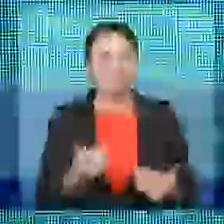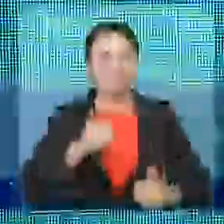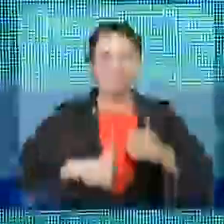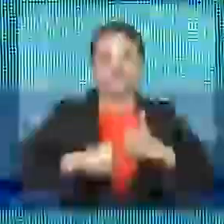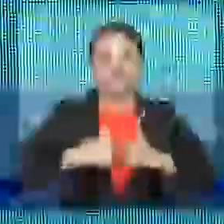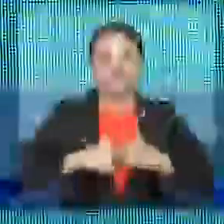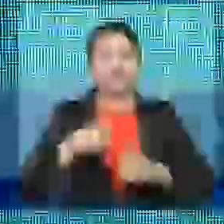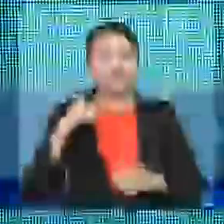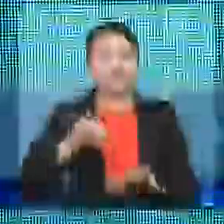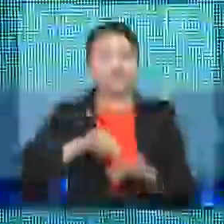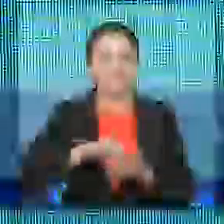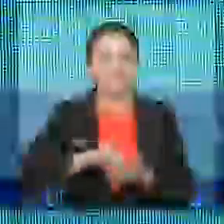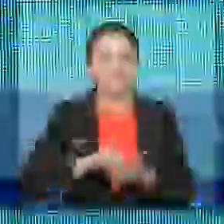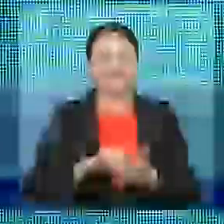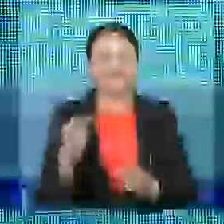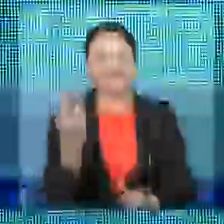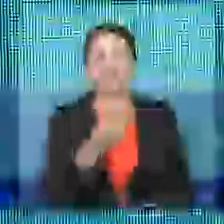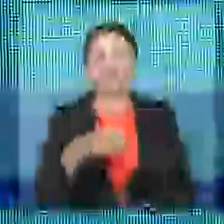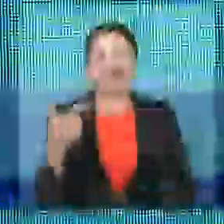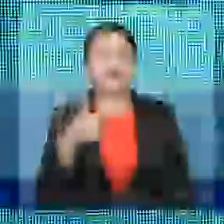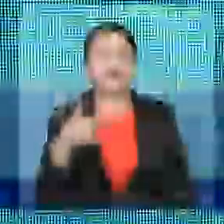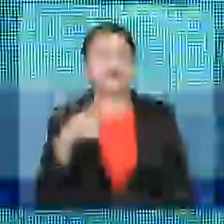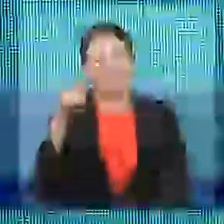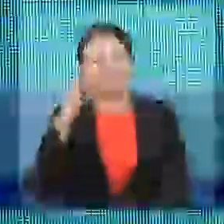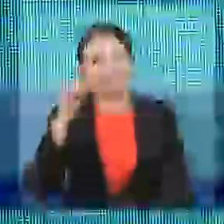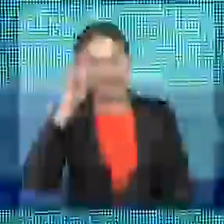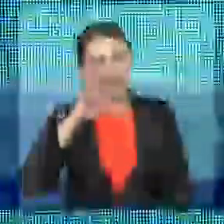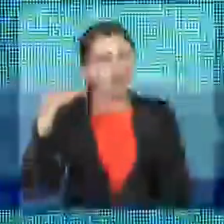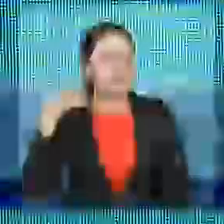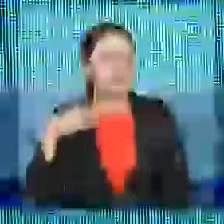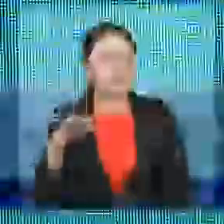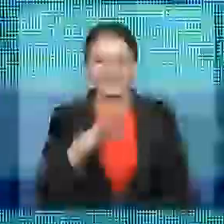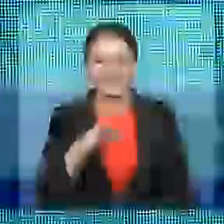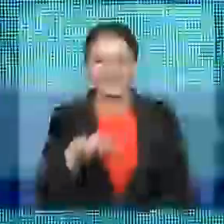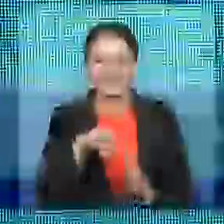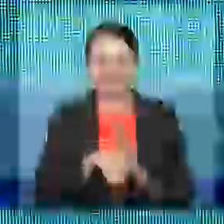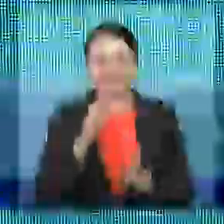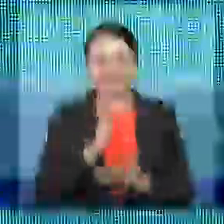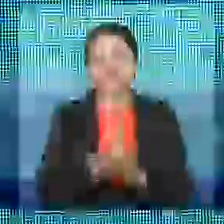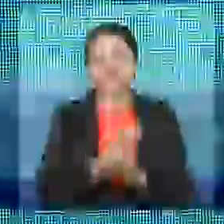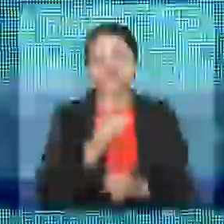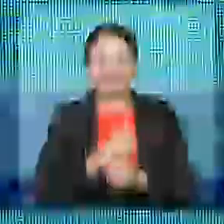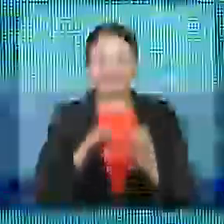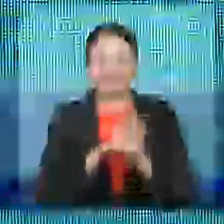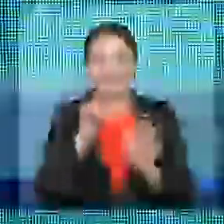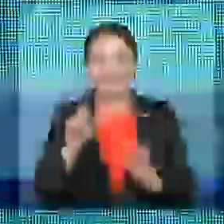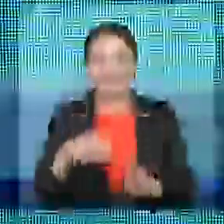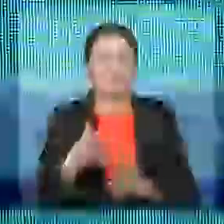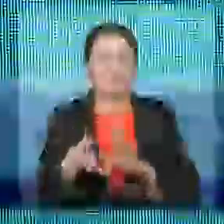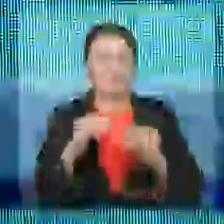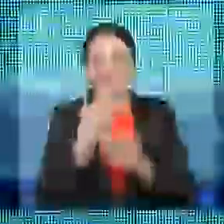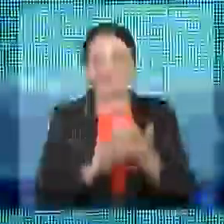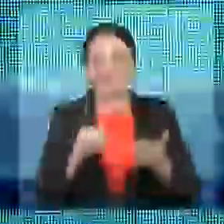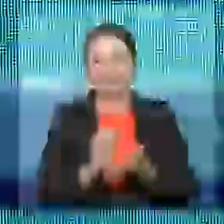соревновании принимают участие игроки из Мангистауской, Тарауской, Западно-Казахстанской и Актюбинской областей. Среди них действующие экс-депутаты, члены общественного совета